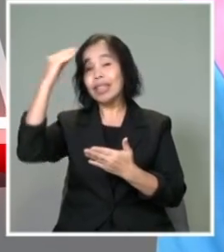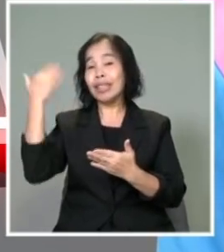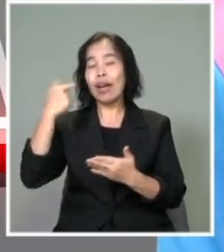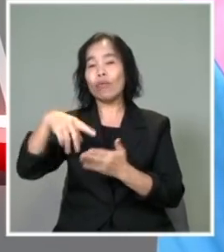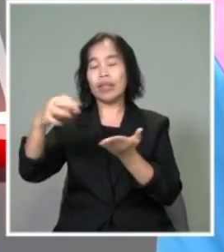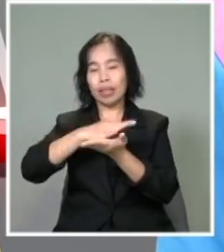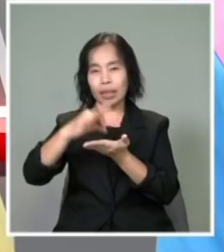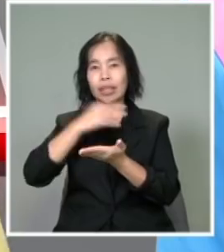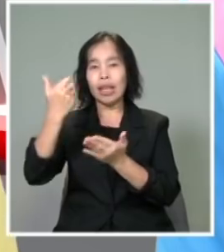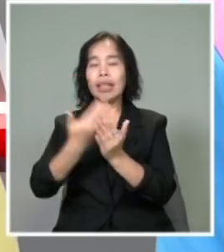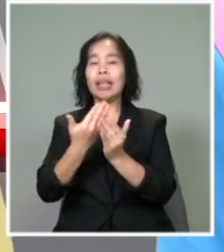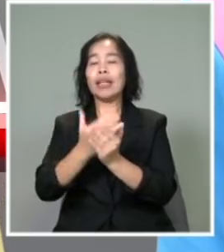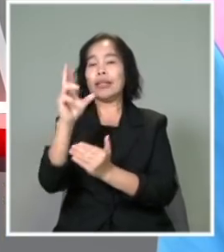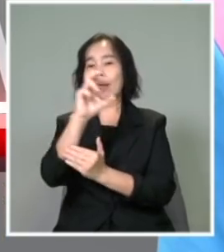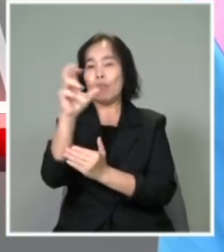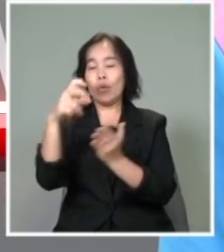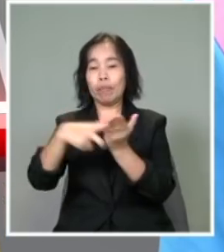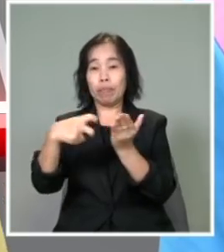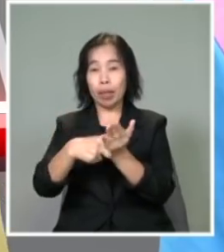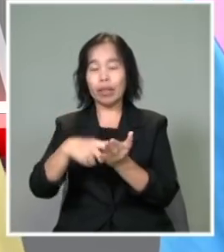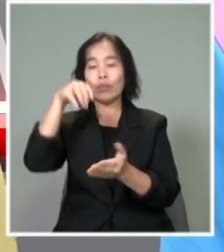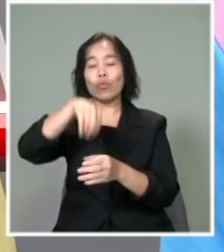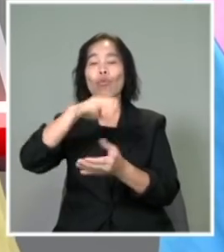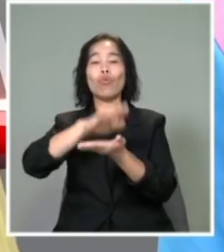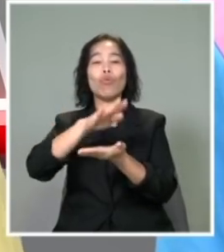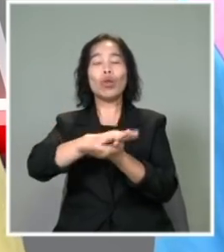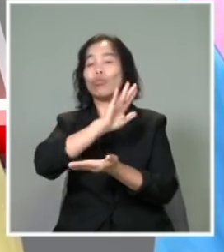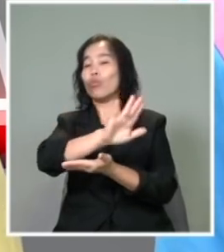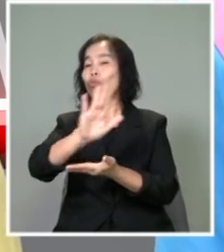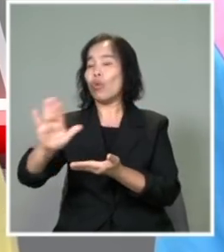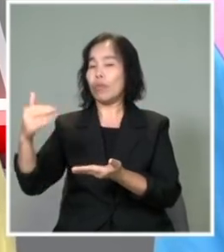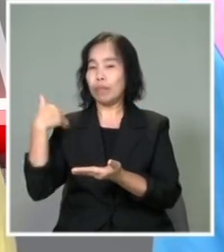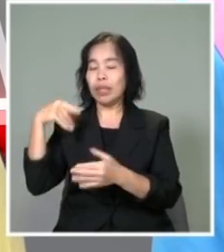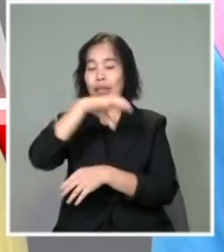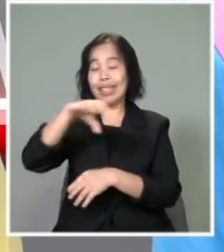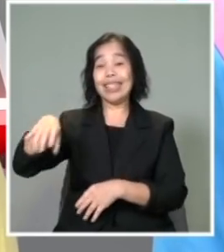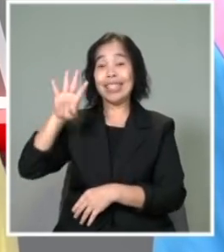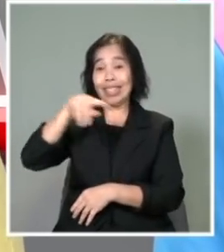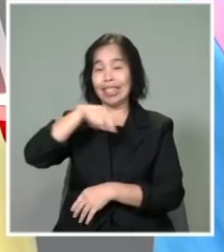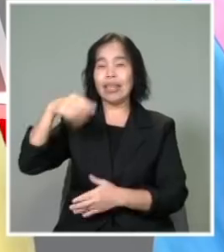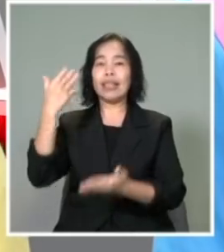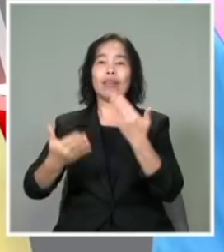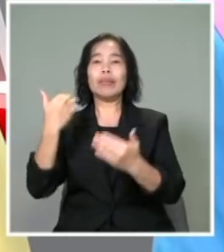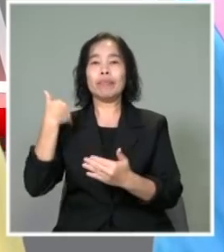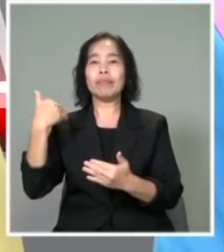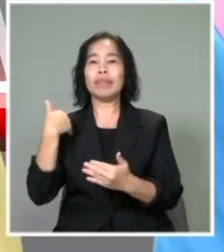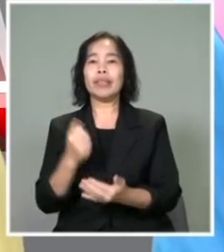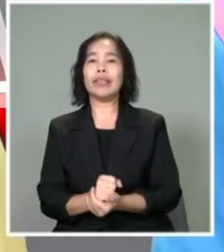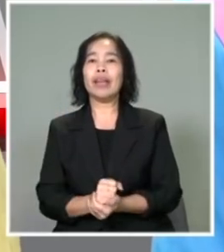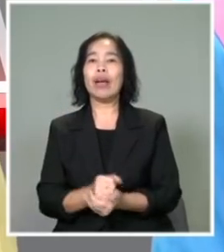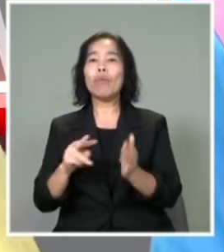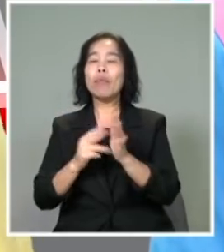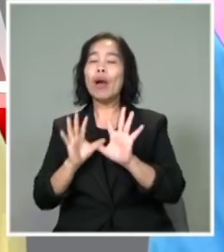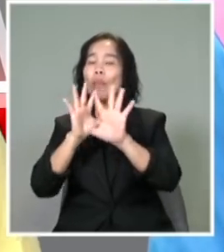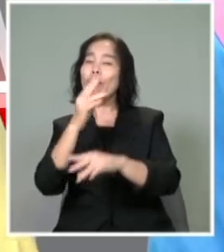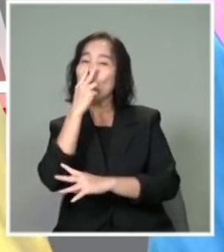บัตรแข่งนะครับราคา300บาทนะครับซื้อได้ที่โรงเรียนของตนเองได้เลยนะครับสามารถที่จะไปดูในฝั่งของสแตนศิษย์เก่านะครับทำให้เ